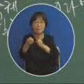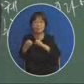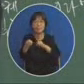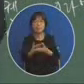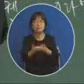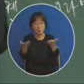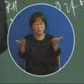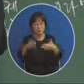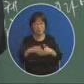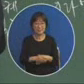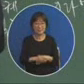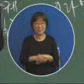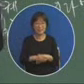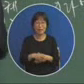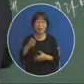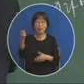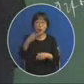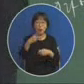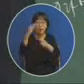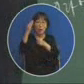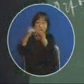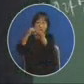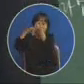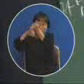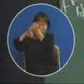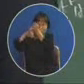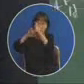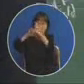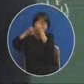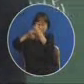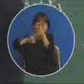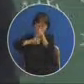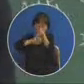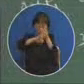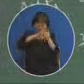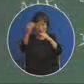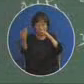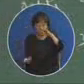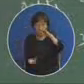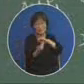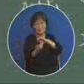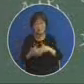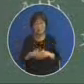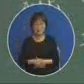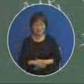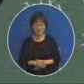you in advance. 언약은 반드시 성취될 겁니다. And the covenant will absolutely be fulfilled. It doesn't just end there.